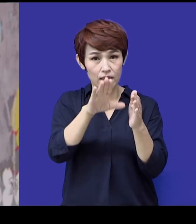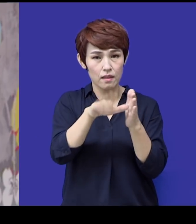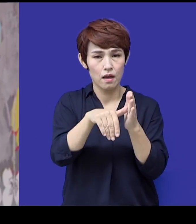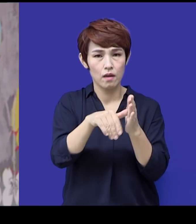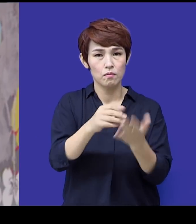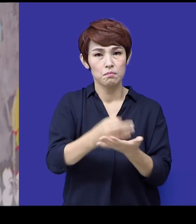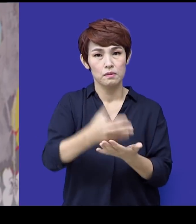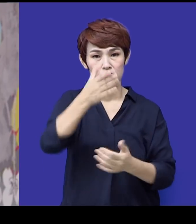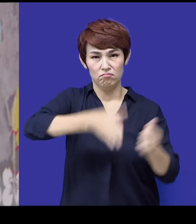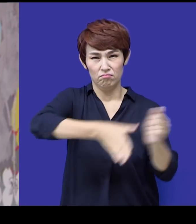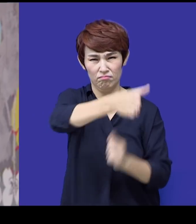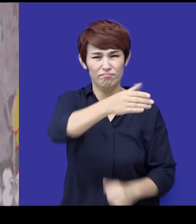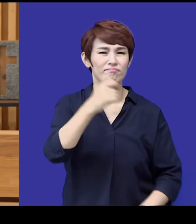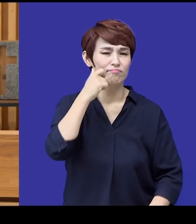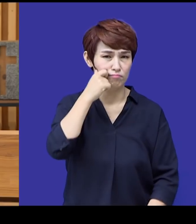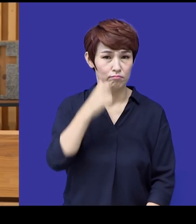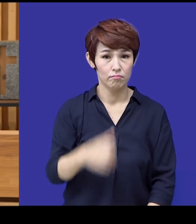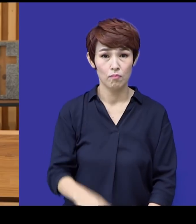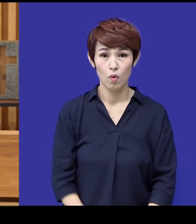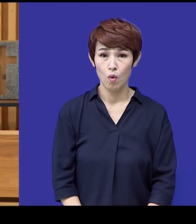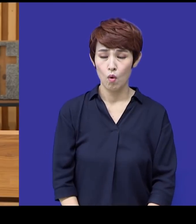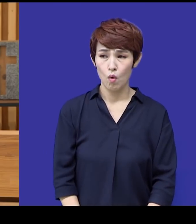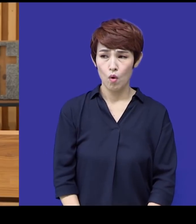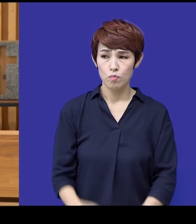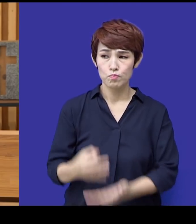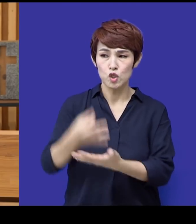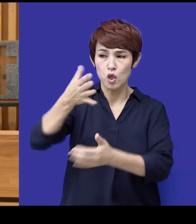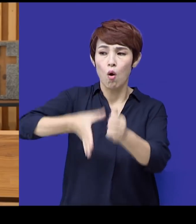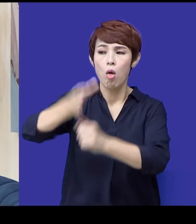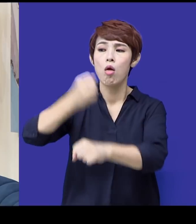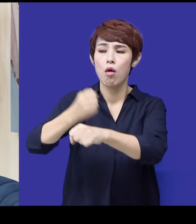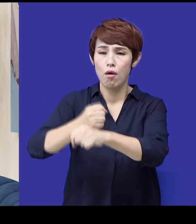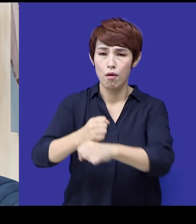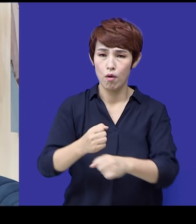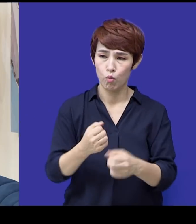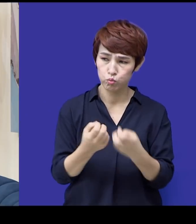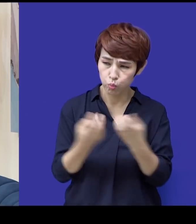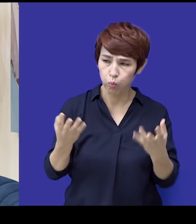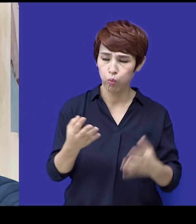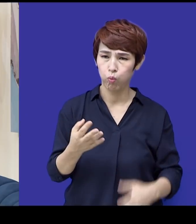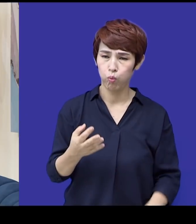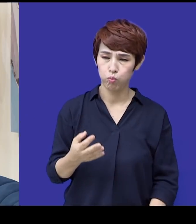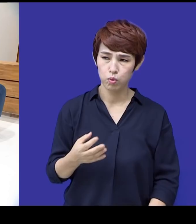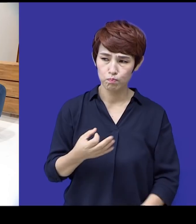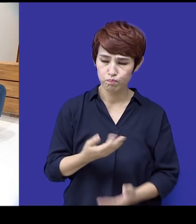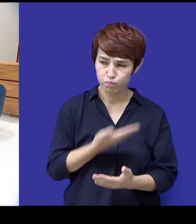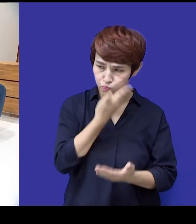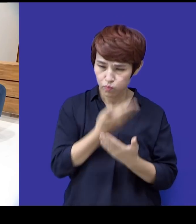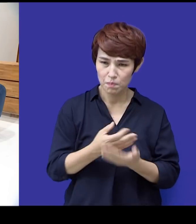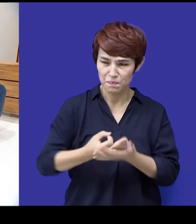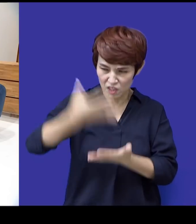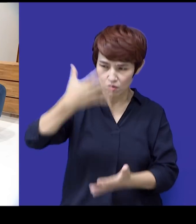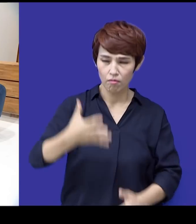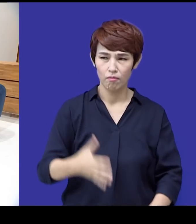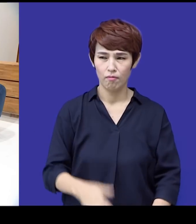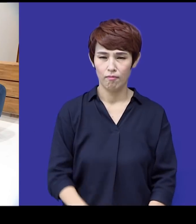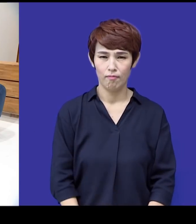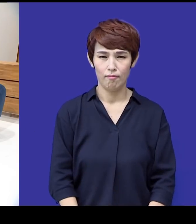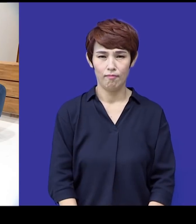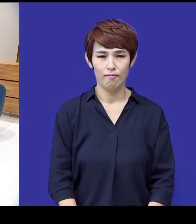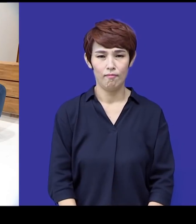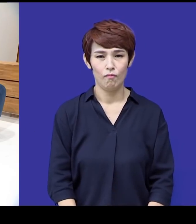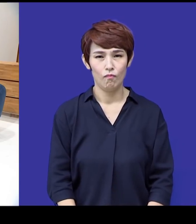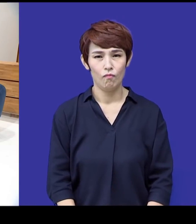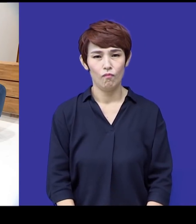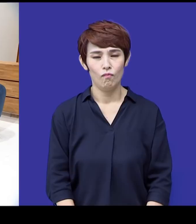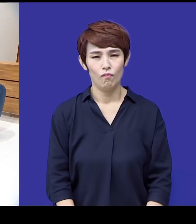비싸게 못 받겠더라고요. 비싸게 받으셔야죠. 레이저 그 리스 값이 얼마인데요? 근데 못 받겠더라고요. 이거 치료하는 리스가 얼마나 비싼데요, 권 장로님.